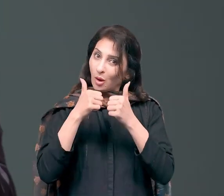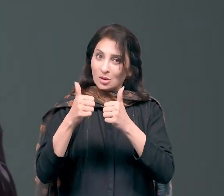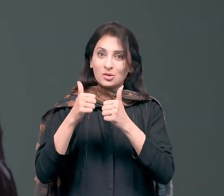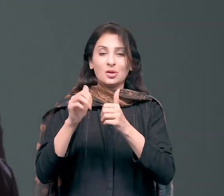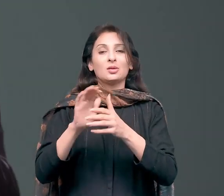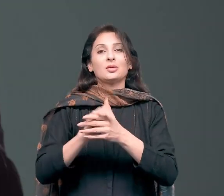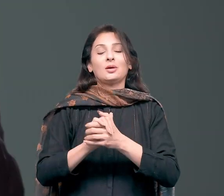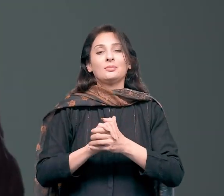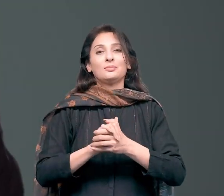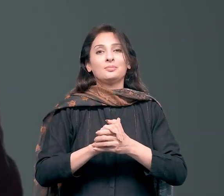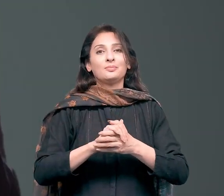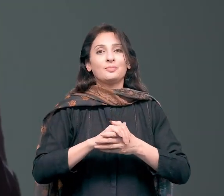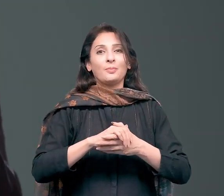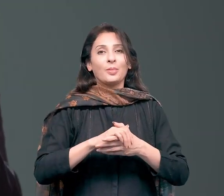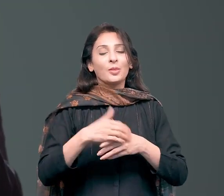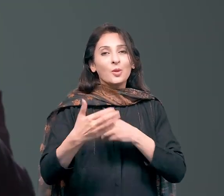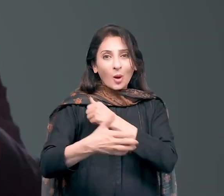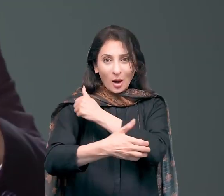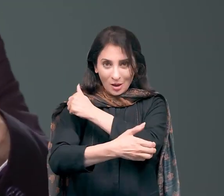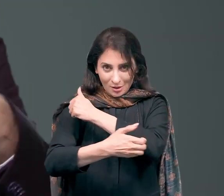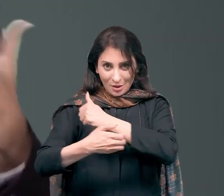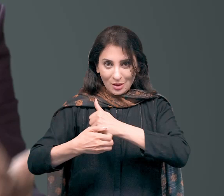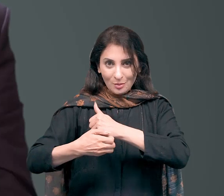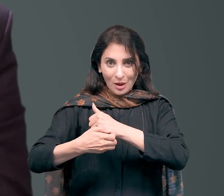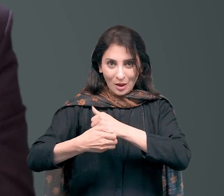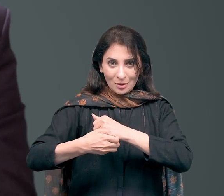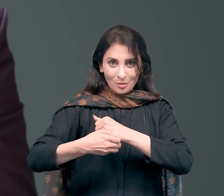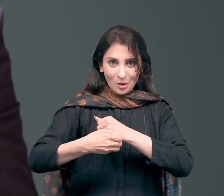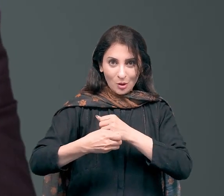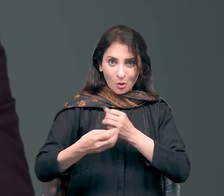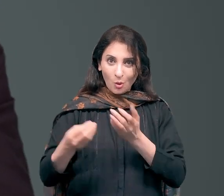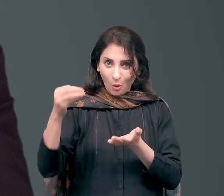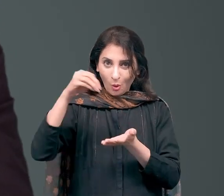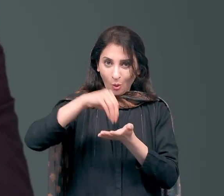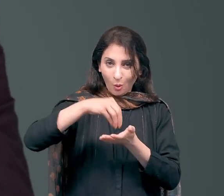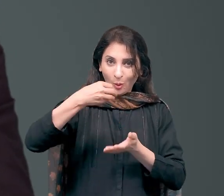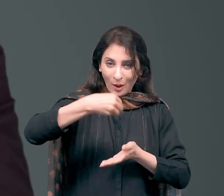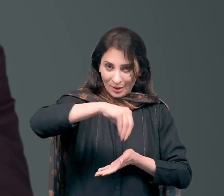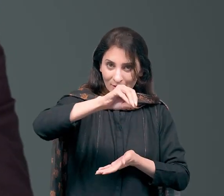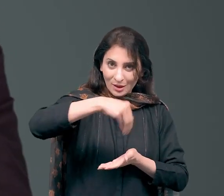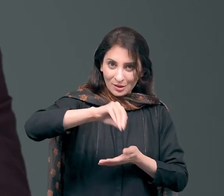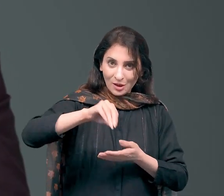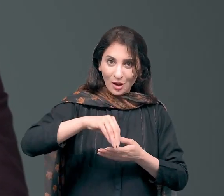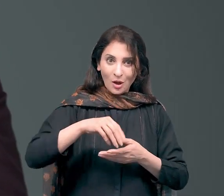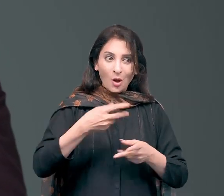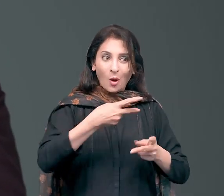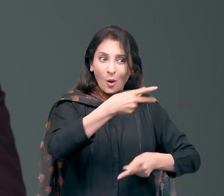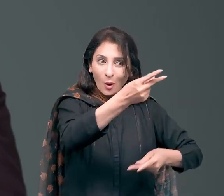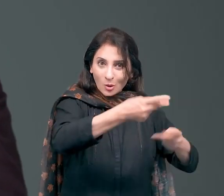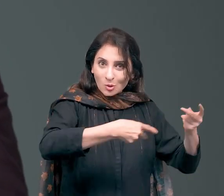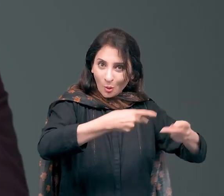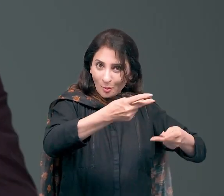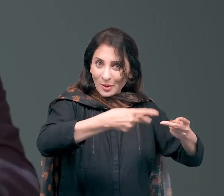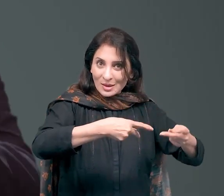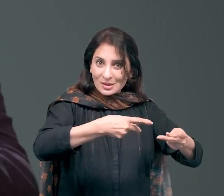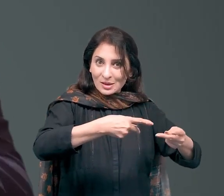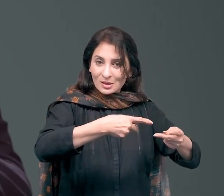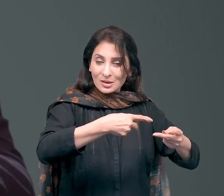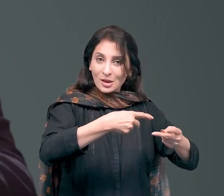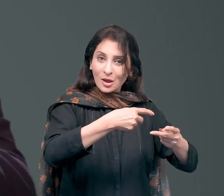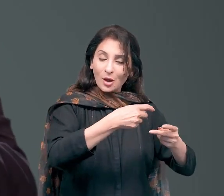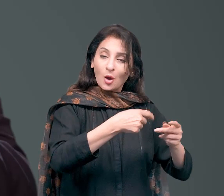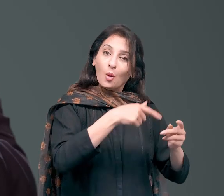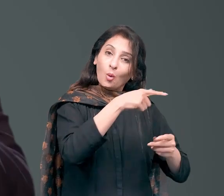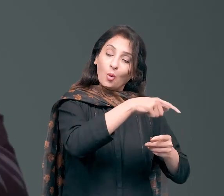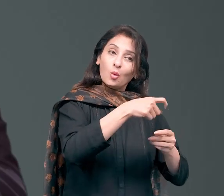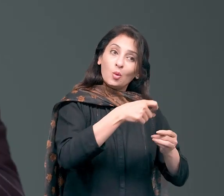پریولیجڈ کلاس تھی ان پر ٹیکسز عائد کیے. اچھا پریولیجڈ کلاس بڑا مشکل ہے عام بچوں کو سمجھانا. وہ اس وقت بھائی